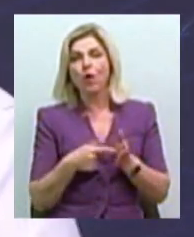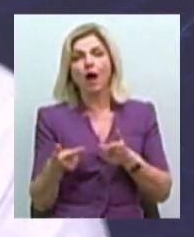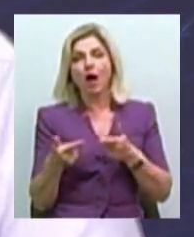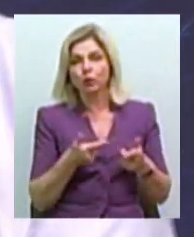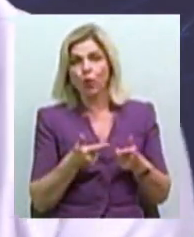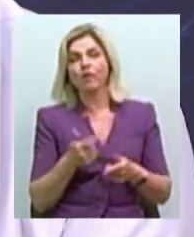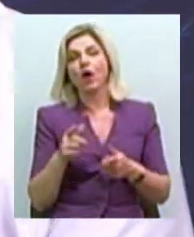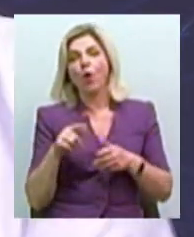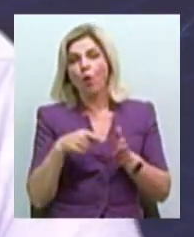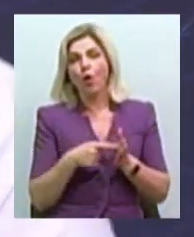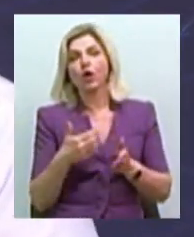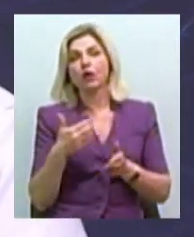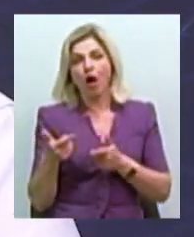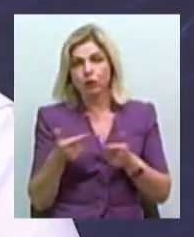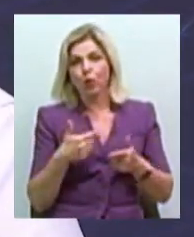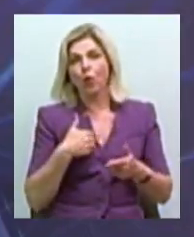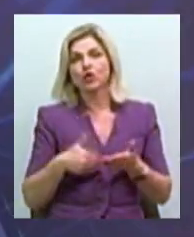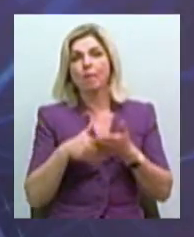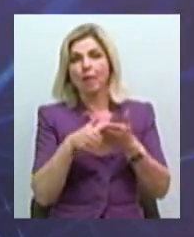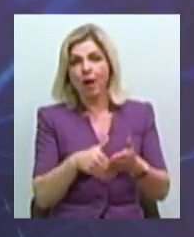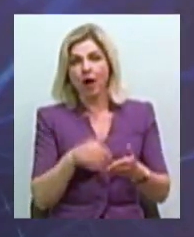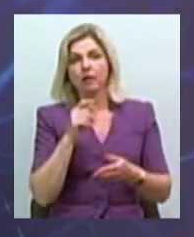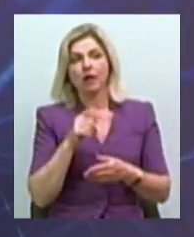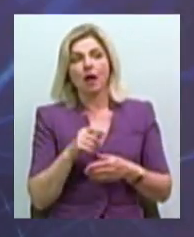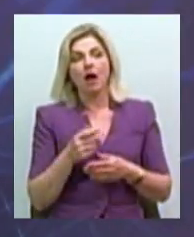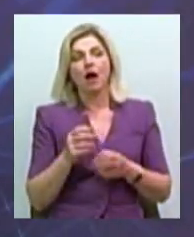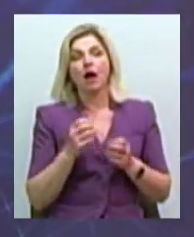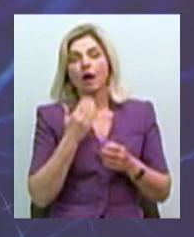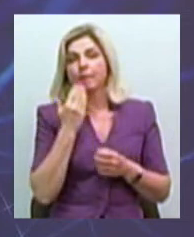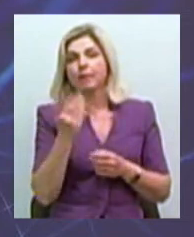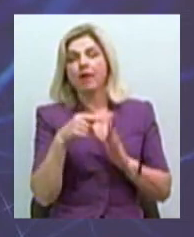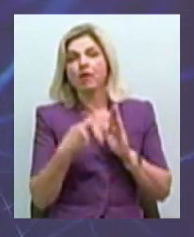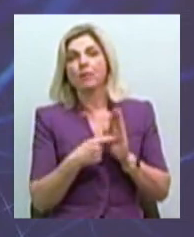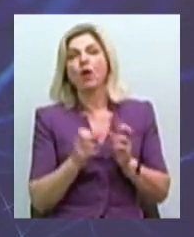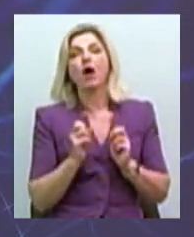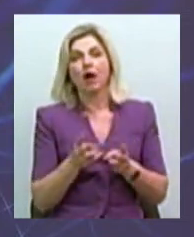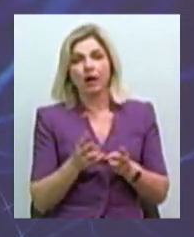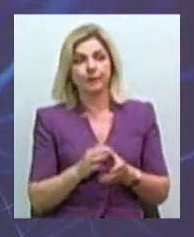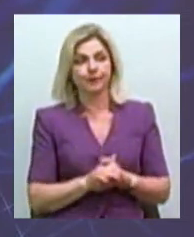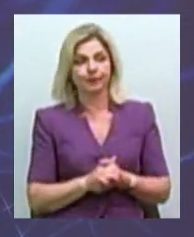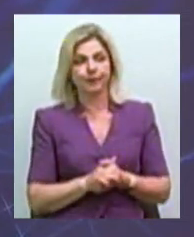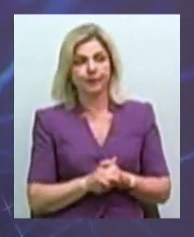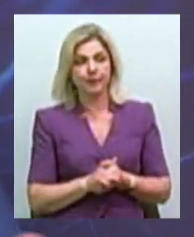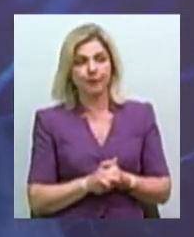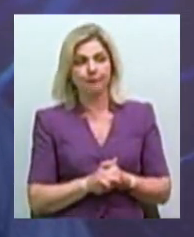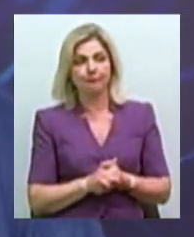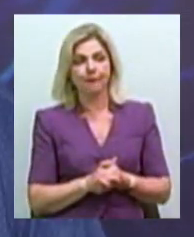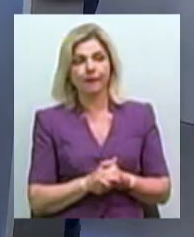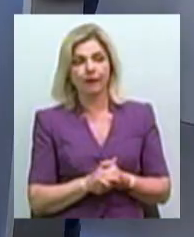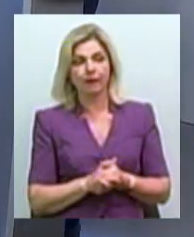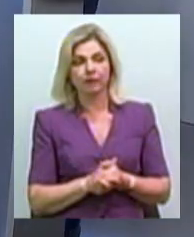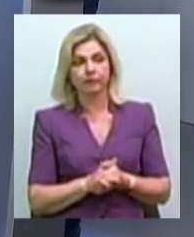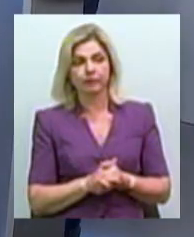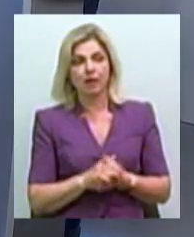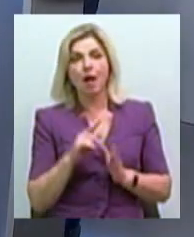готов помогать Укртрансбезопасности, помочь оформить. Каким чином саме? Сделаем площадку. Я думаю, мы изыщем средства.